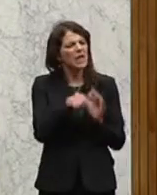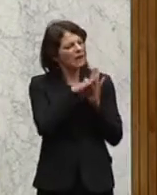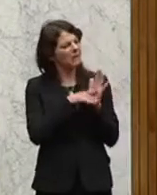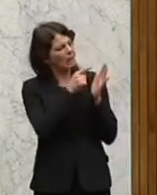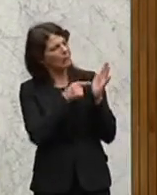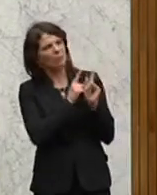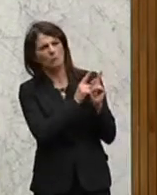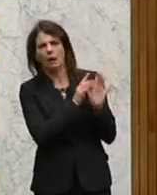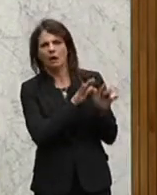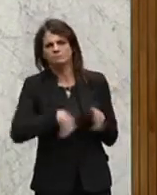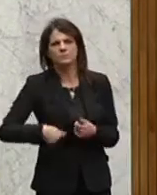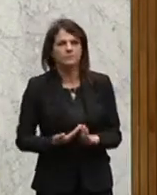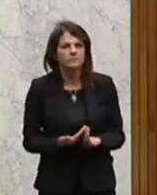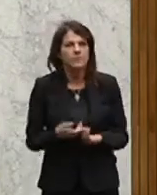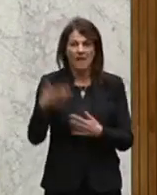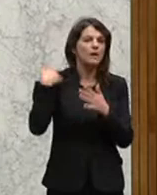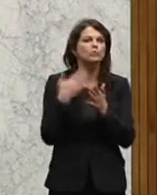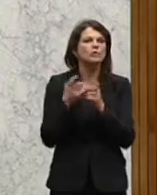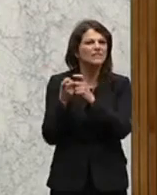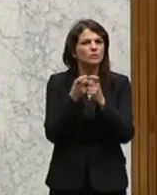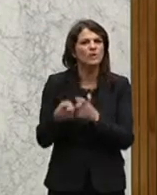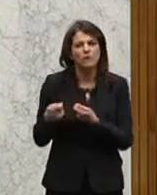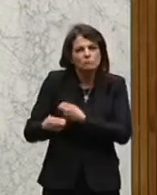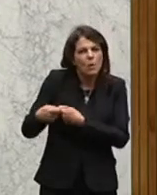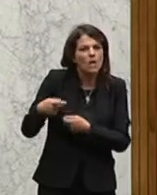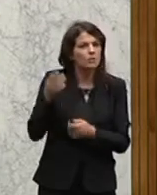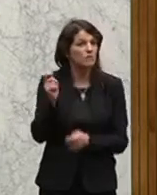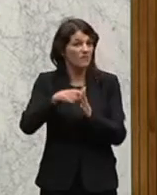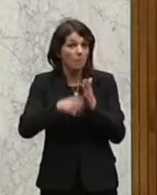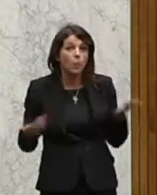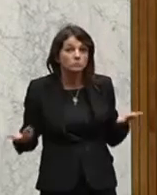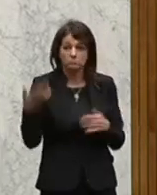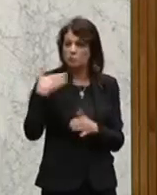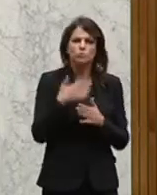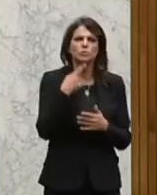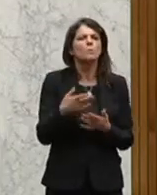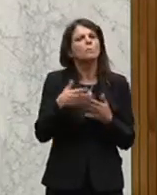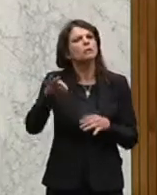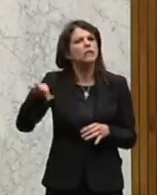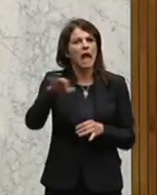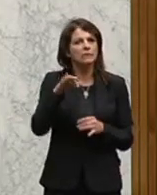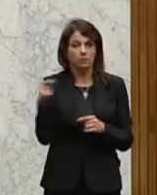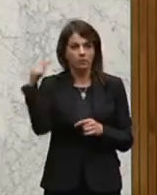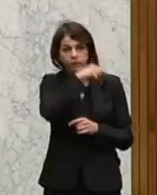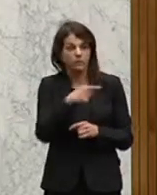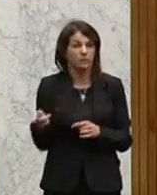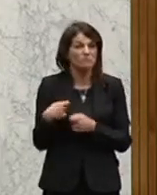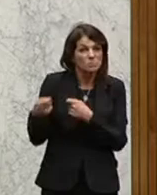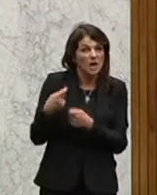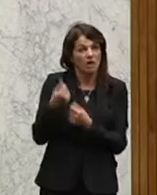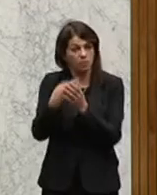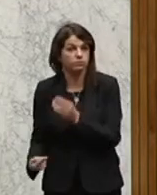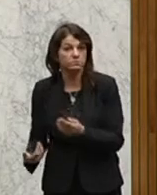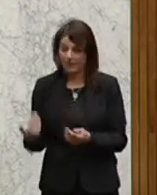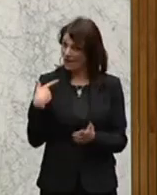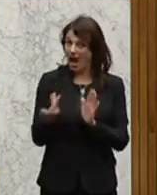halten. Das war auch damals, wo wir diskutiert haben, ein Spekulationsverbot, wo es damals gegangen ist, dass Salzburg sich verspekuliert hat, war genau